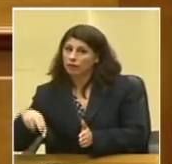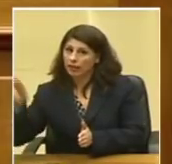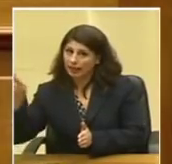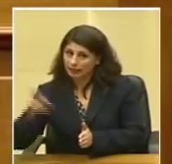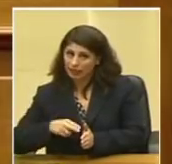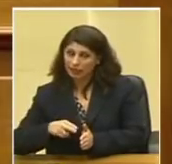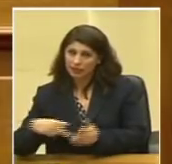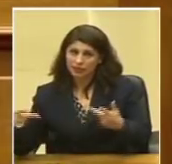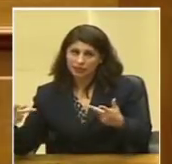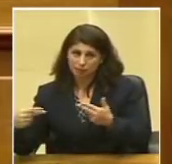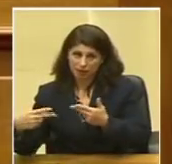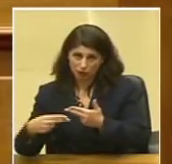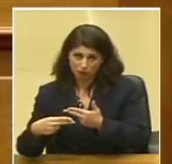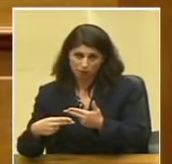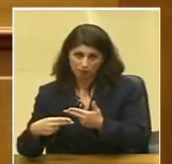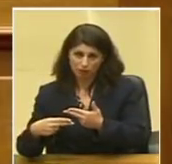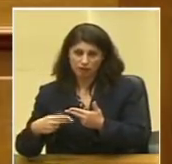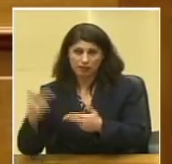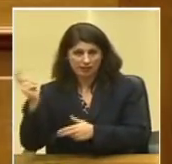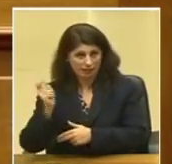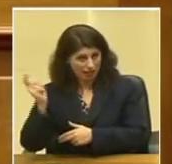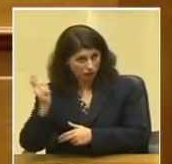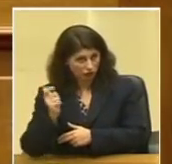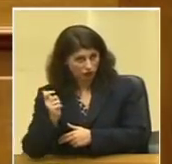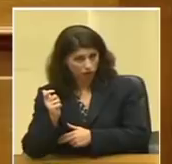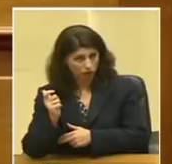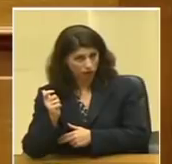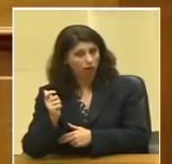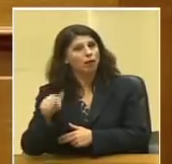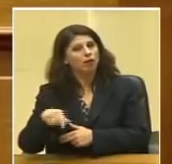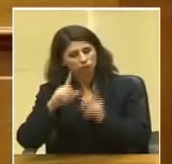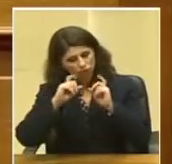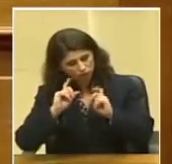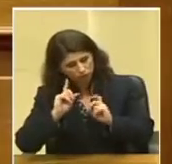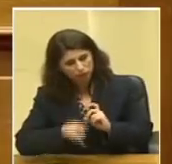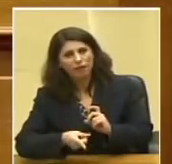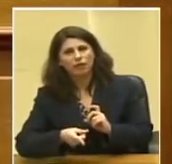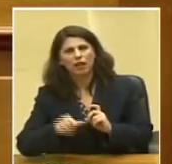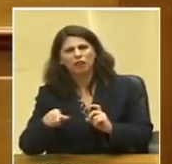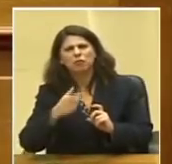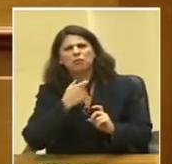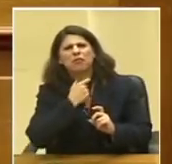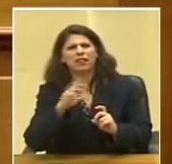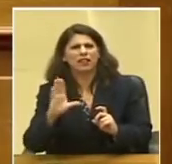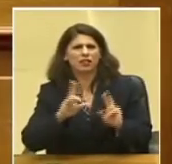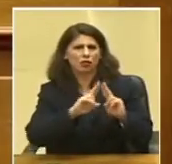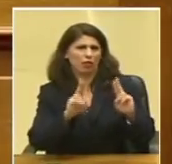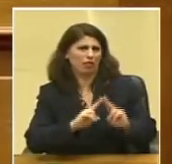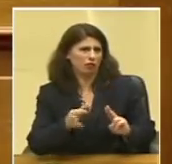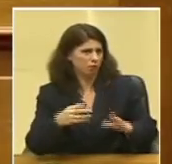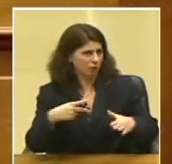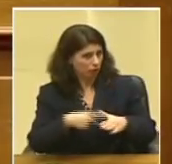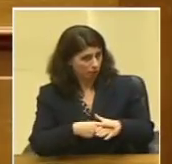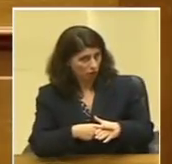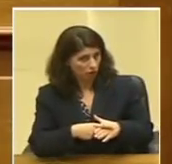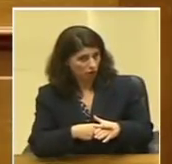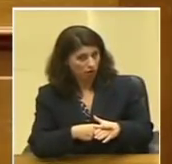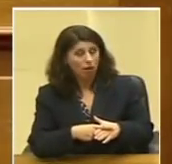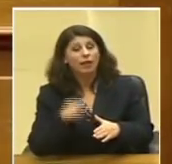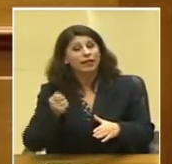της περικοπής των συντάξεων που μας επέβαλε αχρίαστο, όπως αποδείχθηκε το ΔΕΛΤΑ ΝΙΤΑΦ, αλλά και